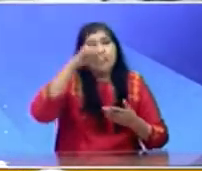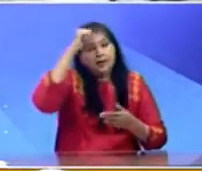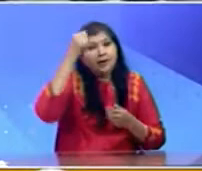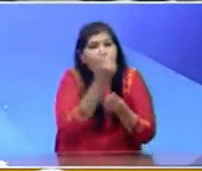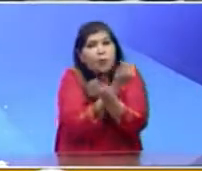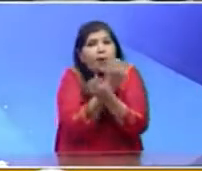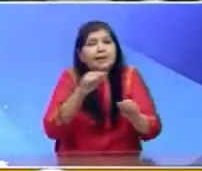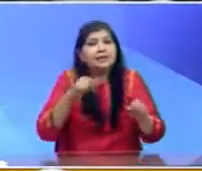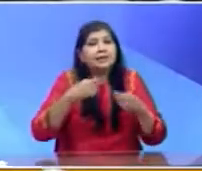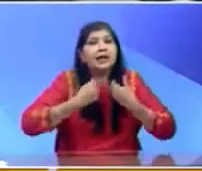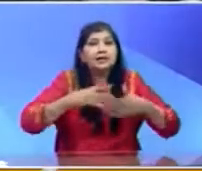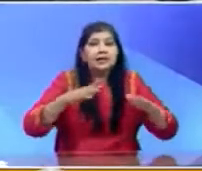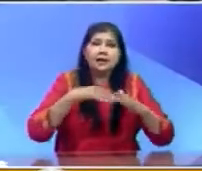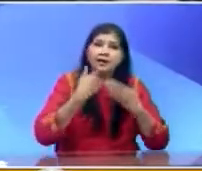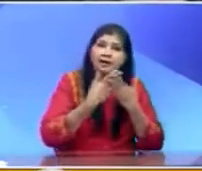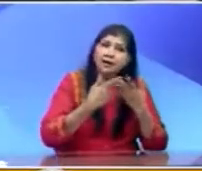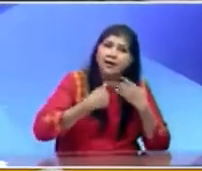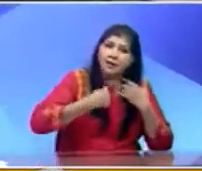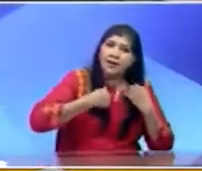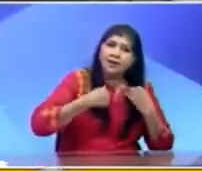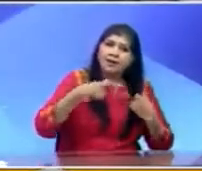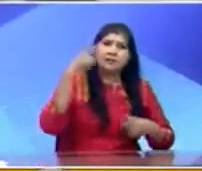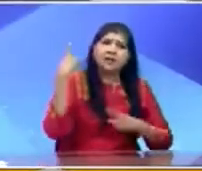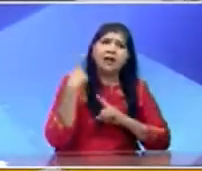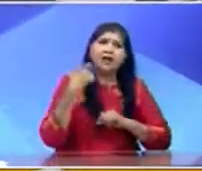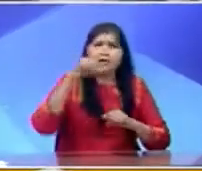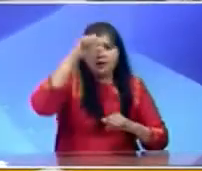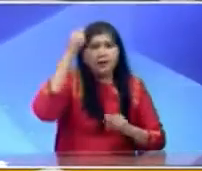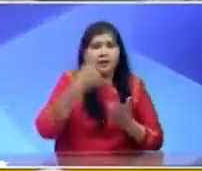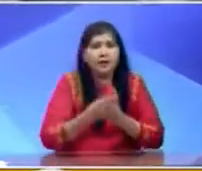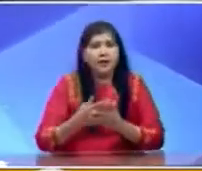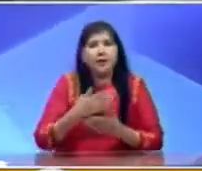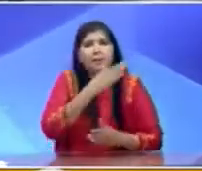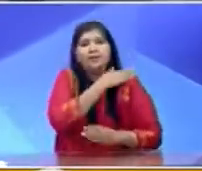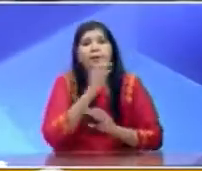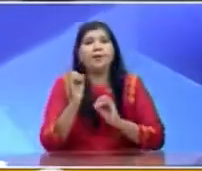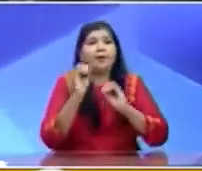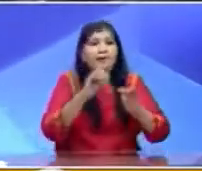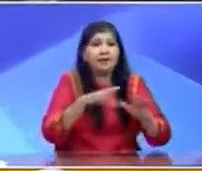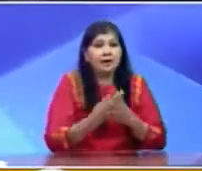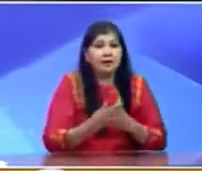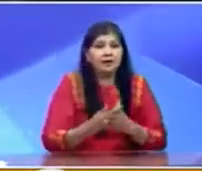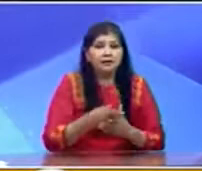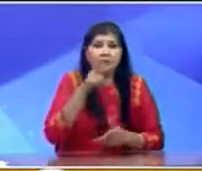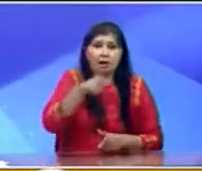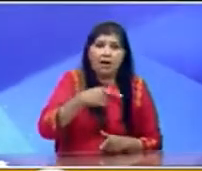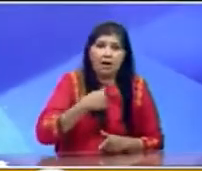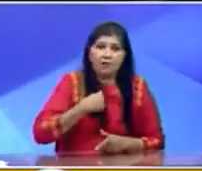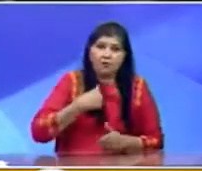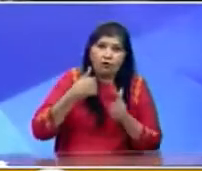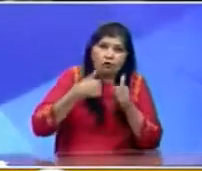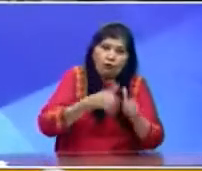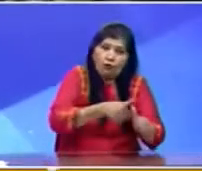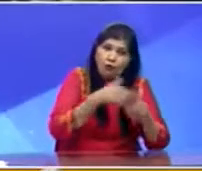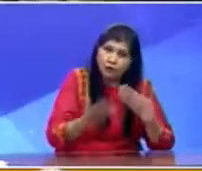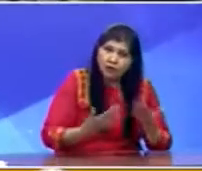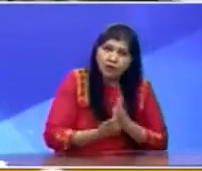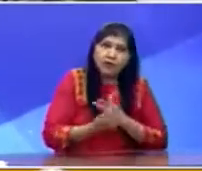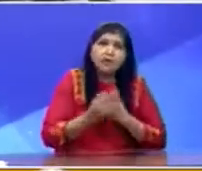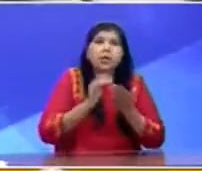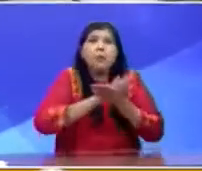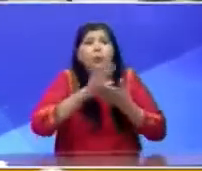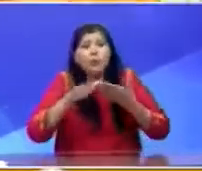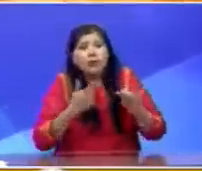कराने हमारे वीर सेनानी हमें ये जिम्मेदारी देकर गए हैं और हमें इसे पूरी